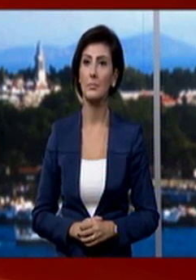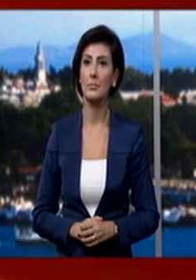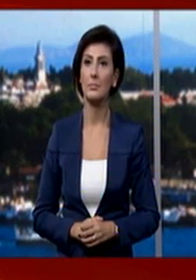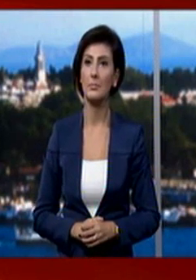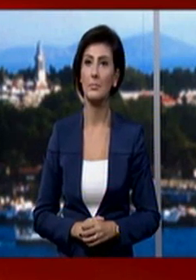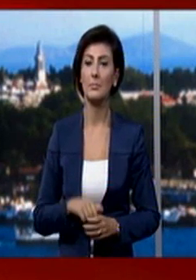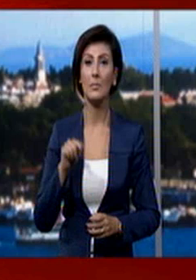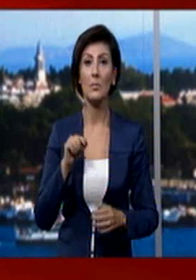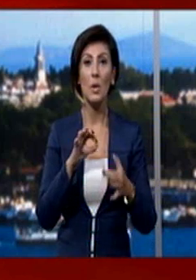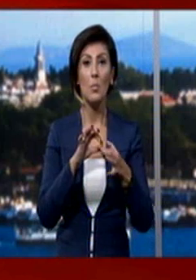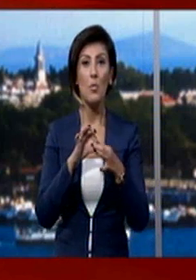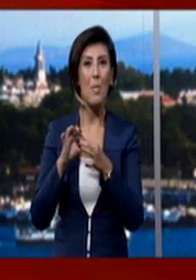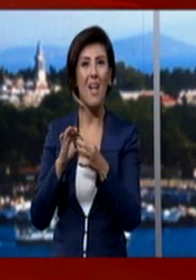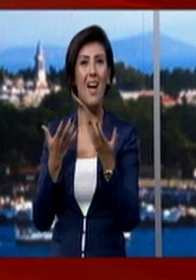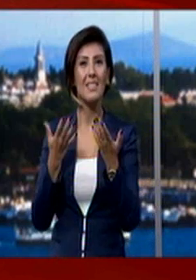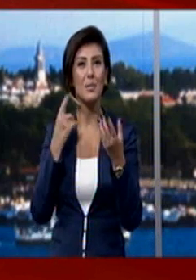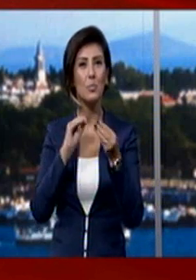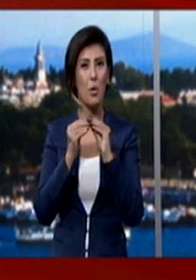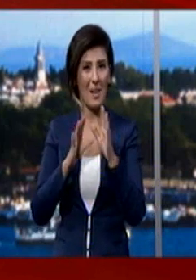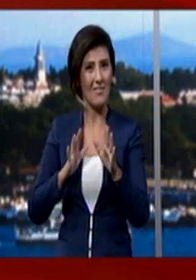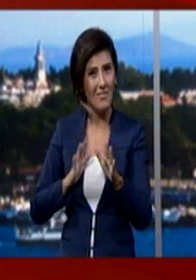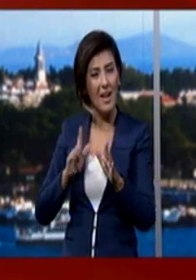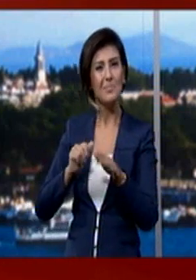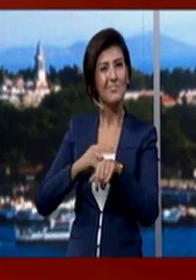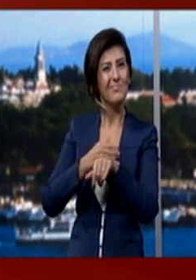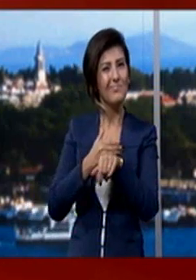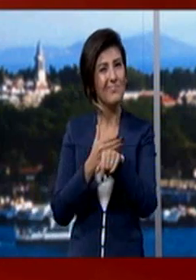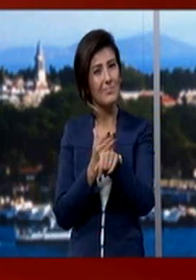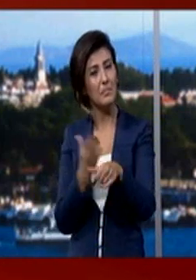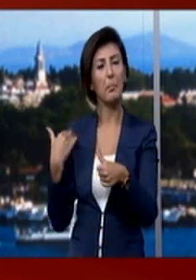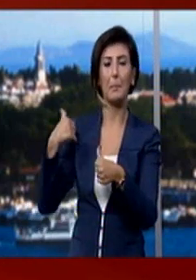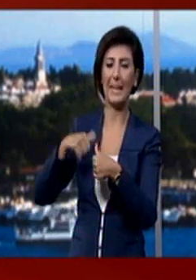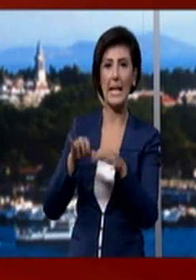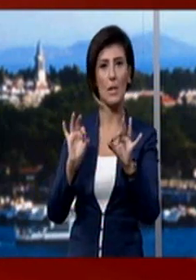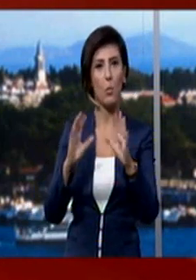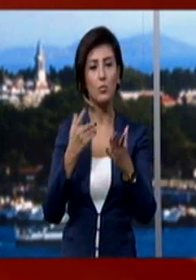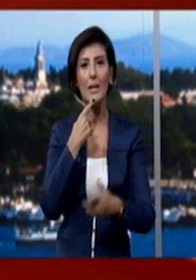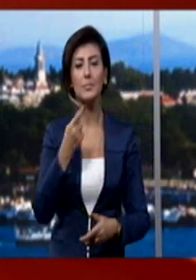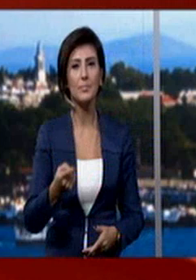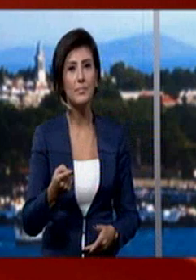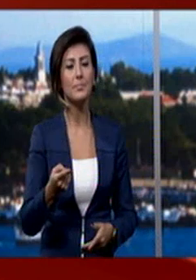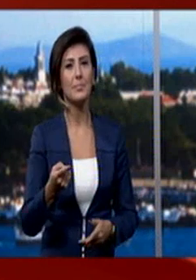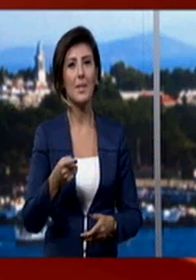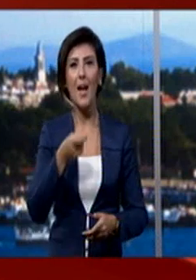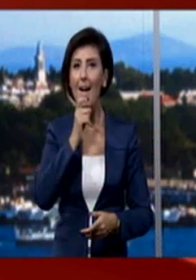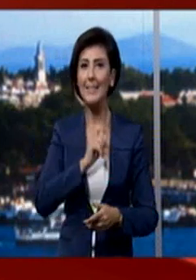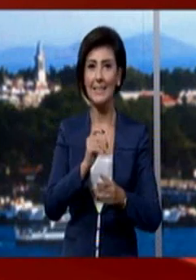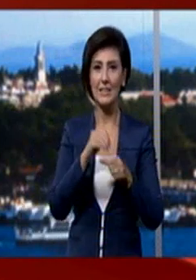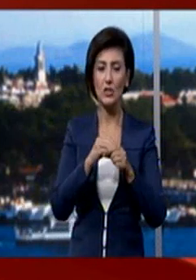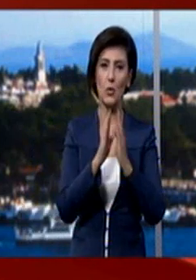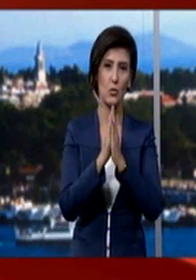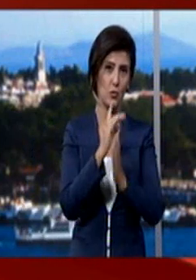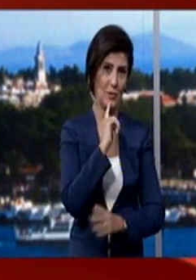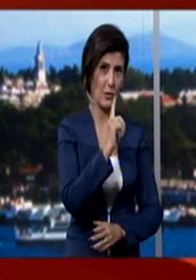Bu bağlantıyı önümüzdeki dakikalar içerisinde bir kez daha yapmaya çalışacağız. Bu aksaklık için özür